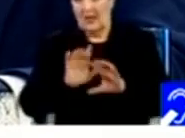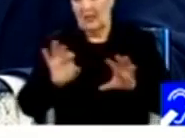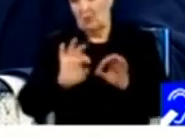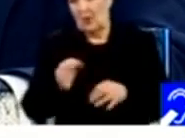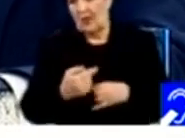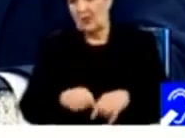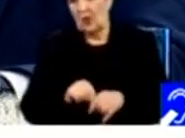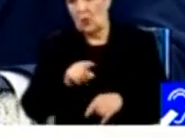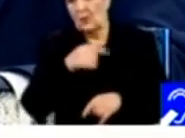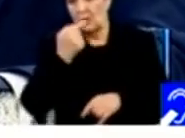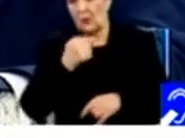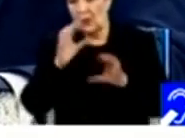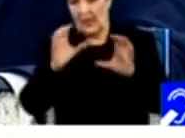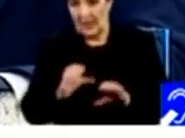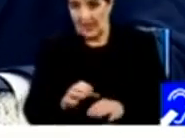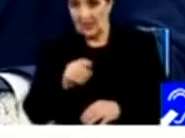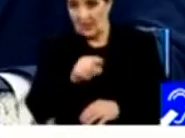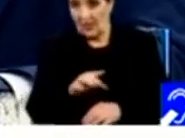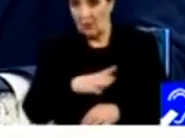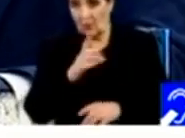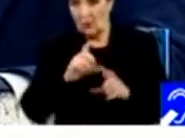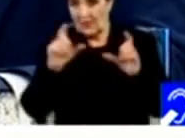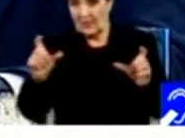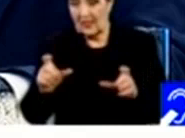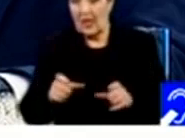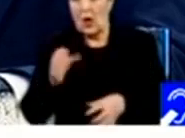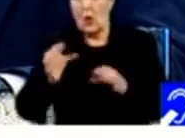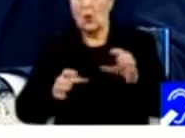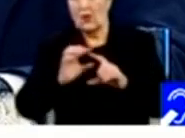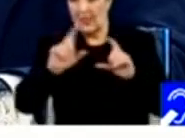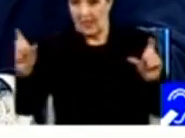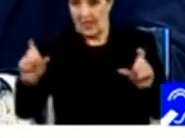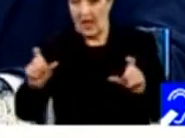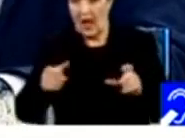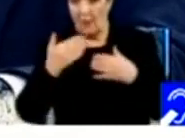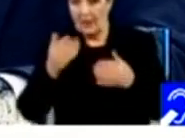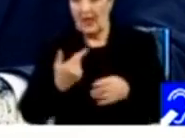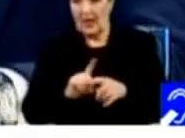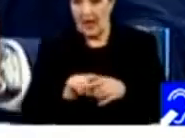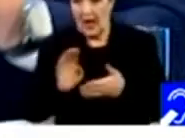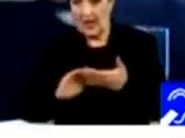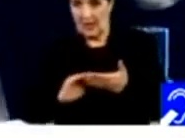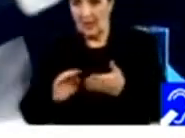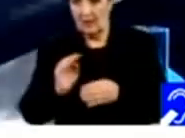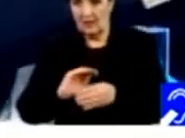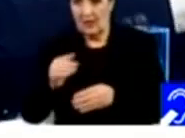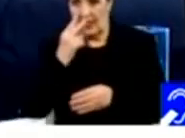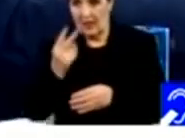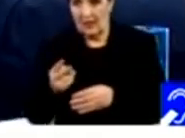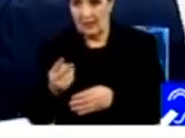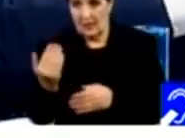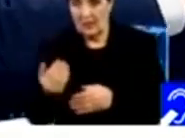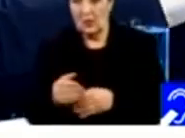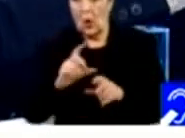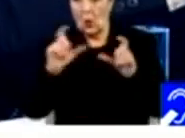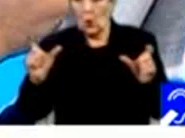cum spune legea, s-au adresat instanții, iar prin deciziile Curții de Apel și Curții Supreme de Justiție pe care le-am anexat aici, iată așa,